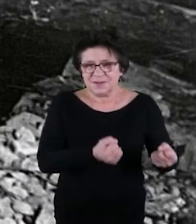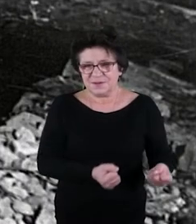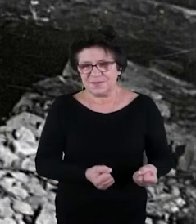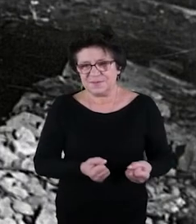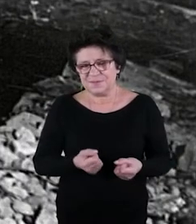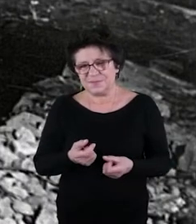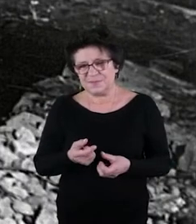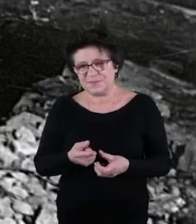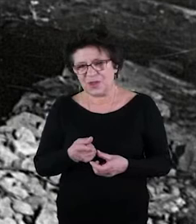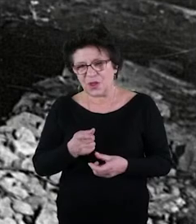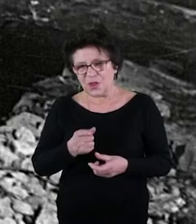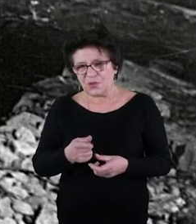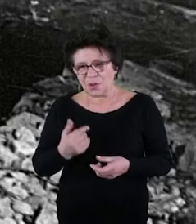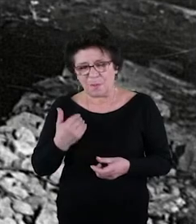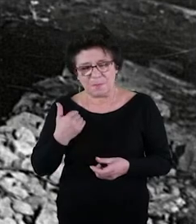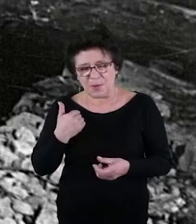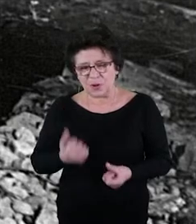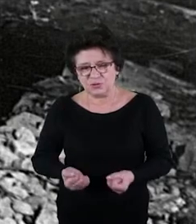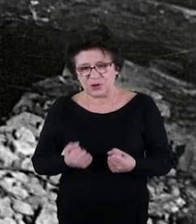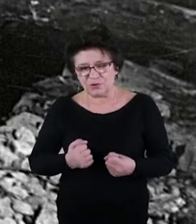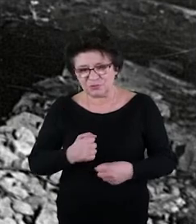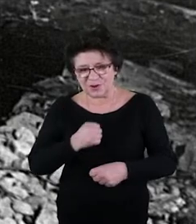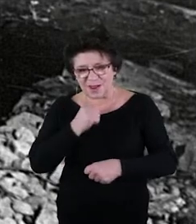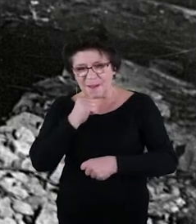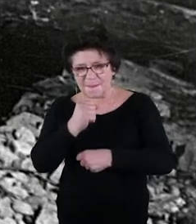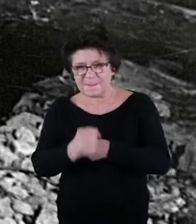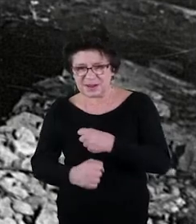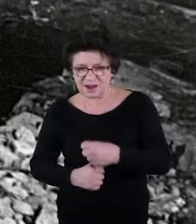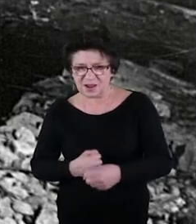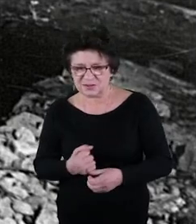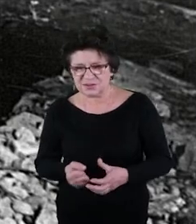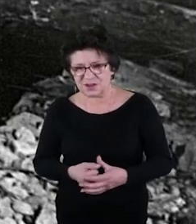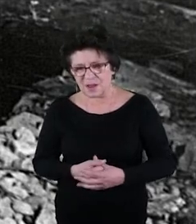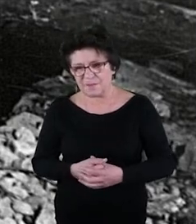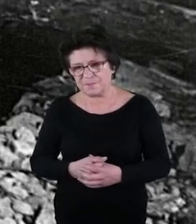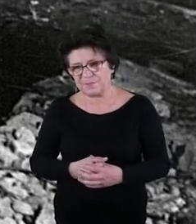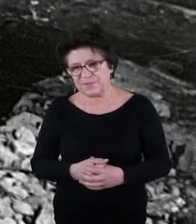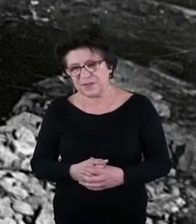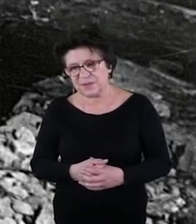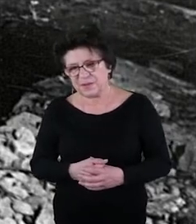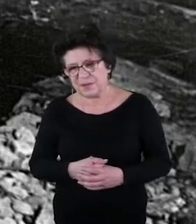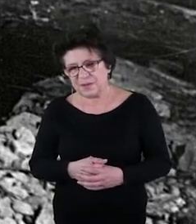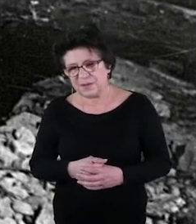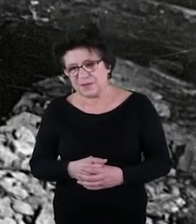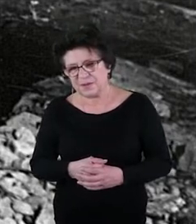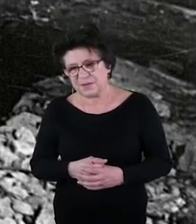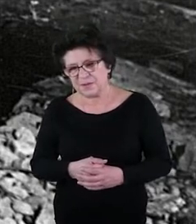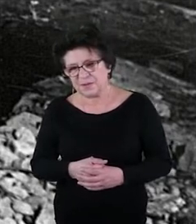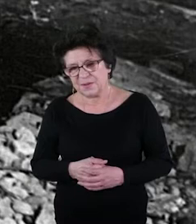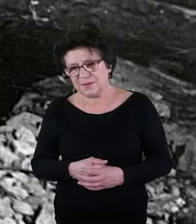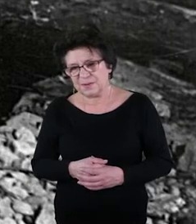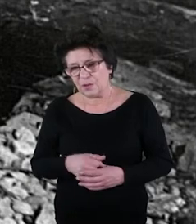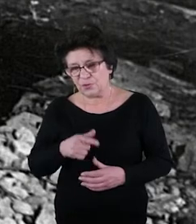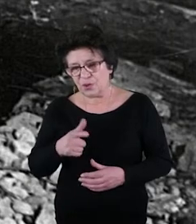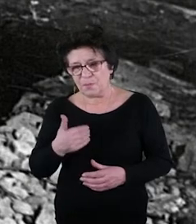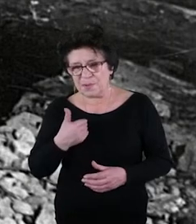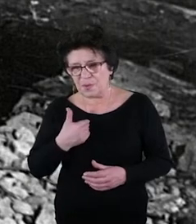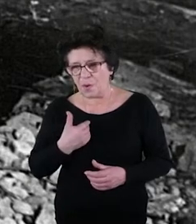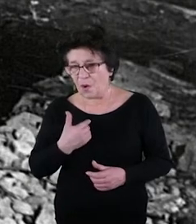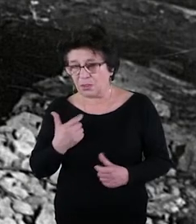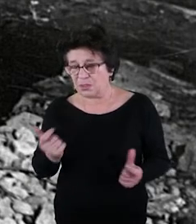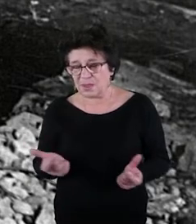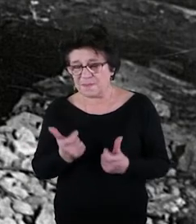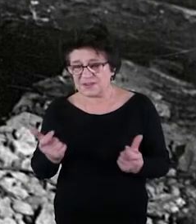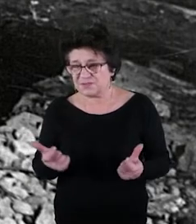jaka to była wielka praca a w sobie mogą państwo wyobrazić jak wielka to była i niebezpieczne zajęcie